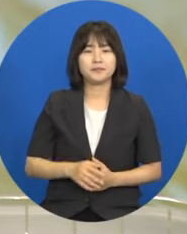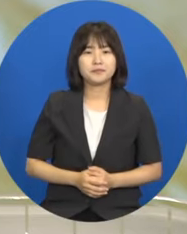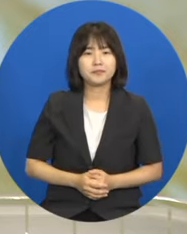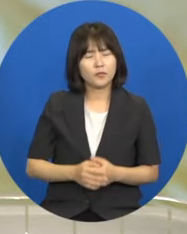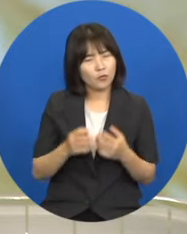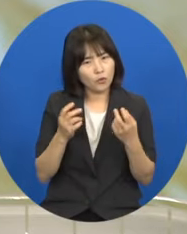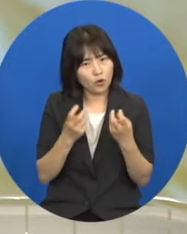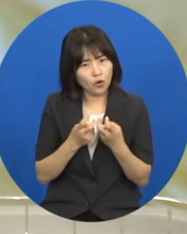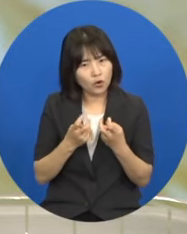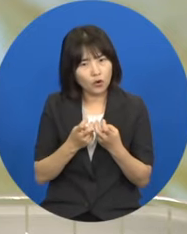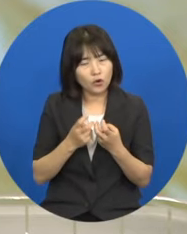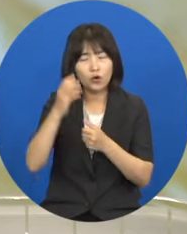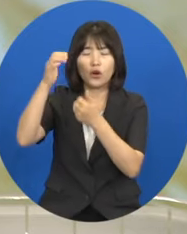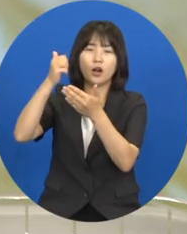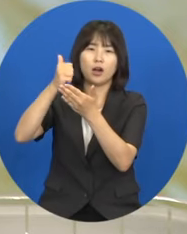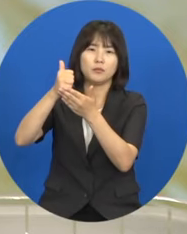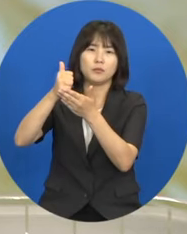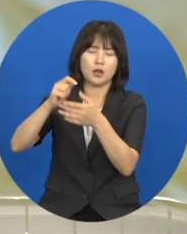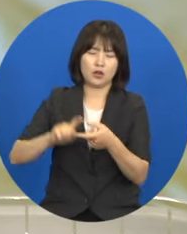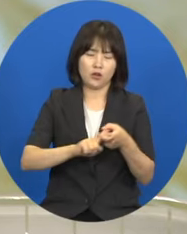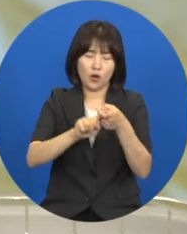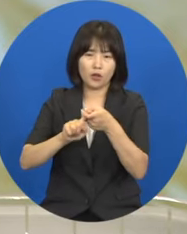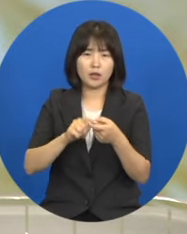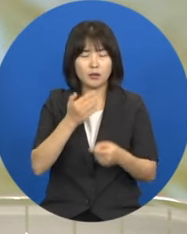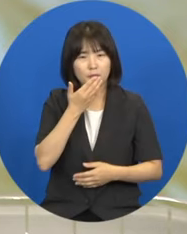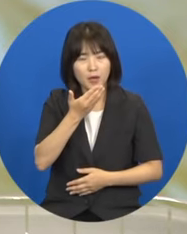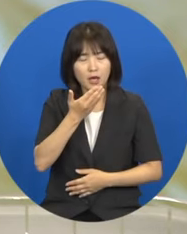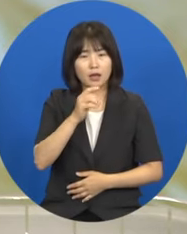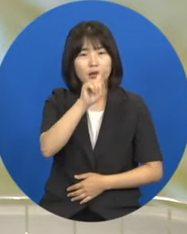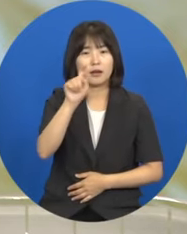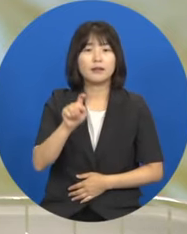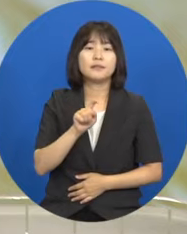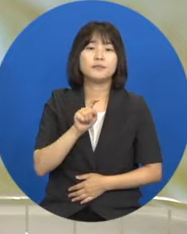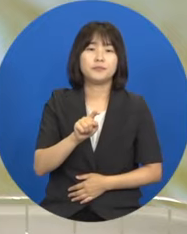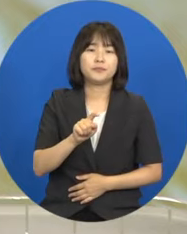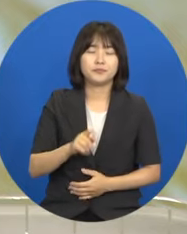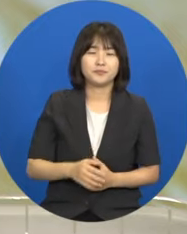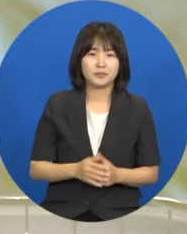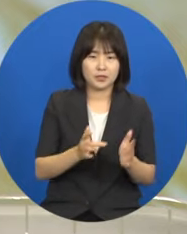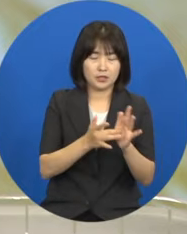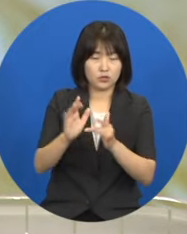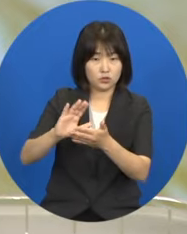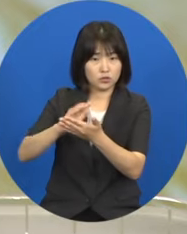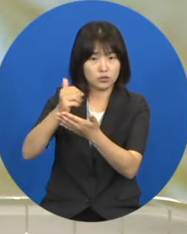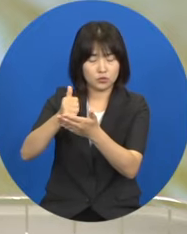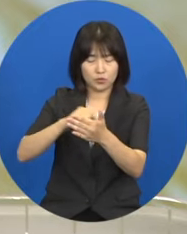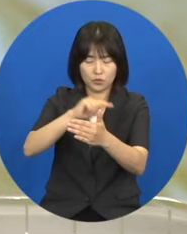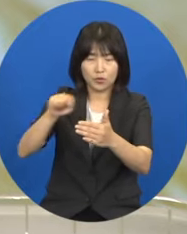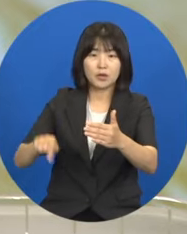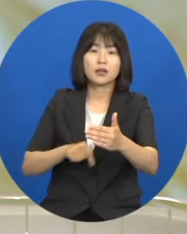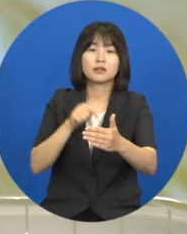어떻게 하나님과 연합이 가능할까요? 예수 그리스도 안에서